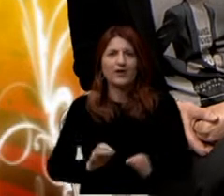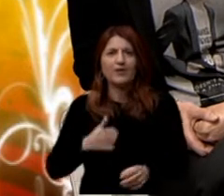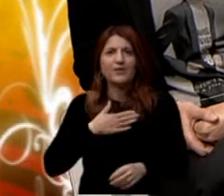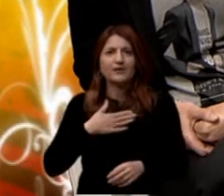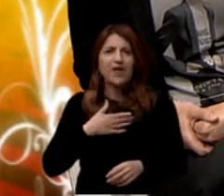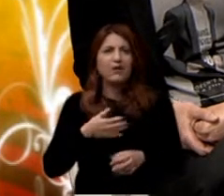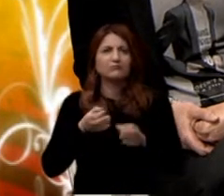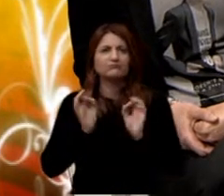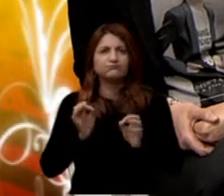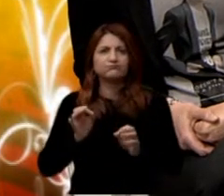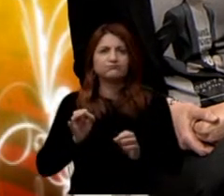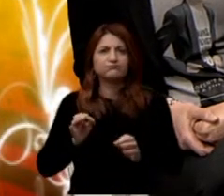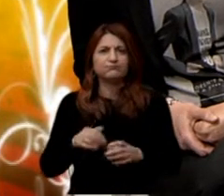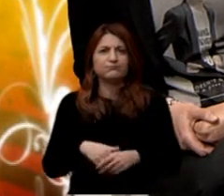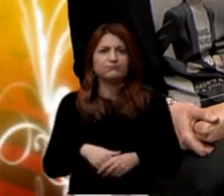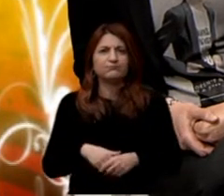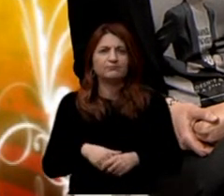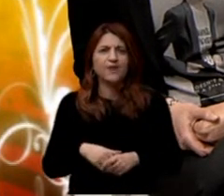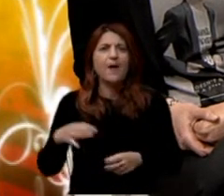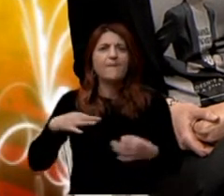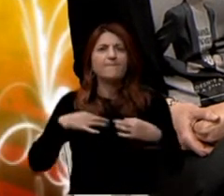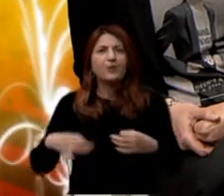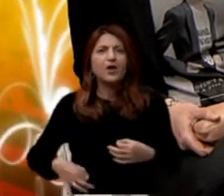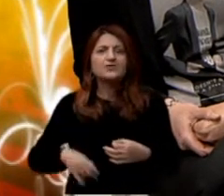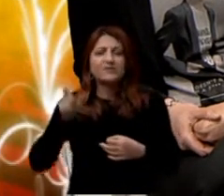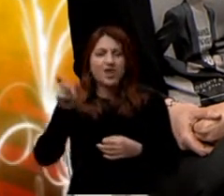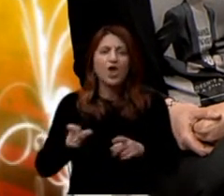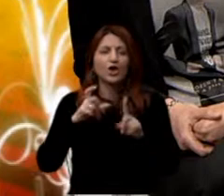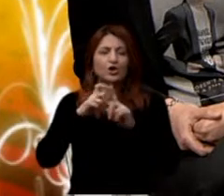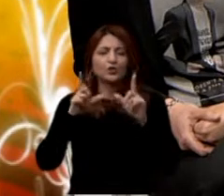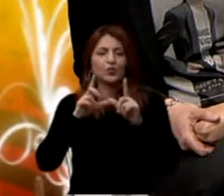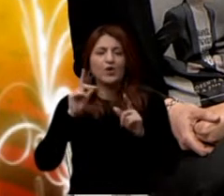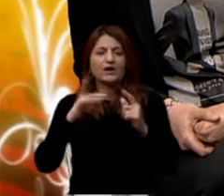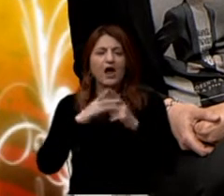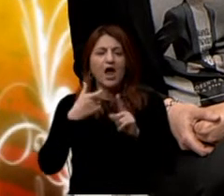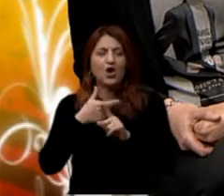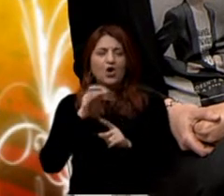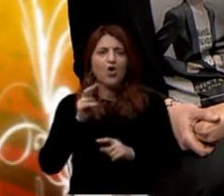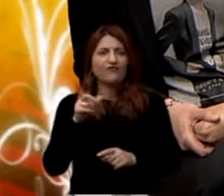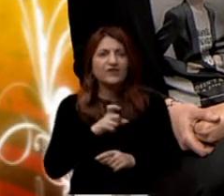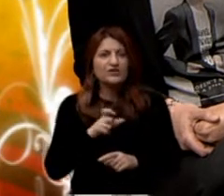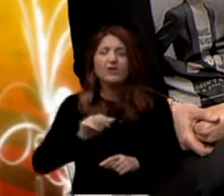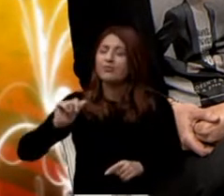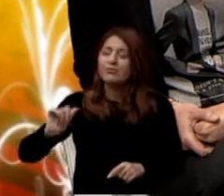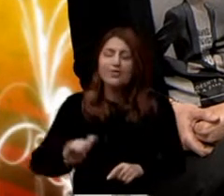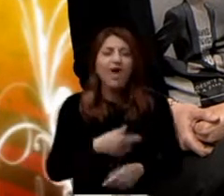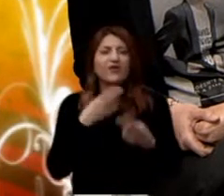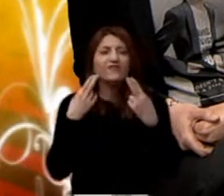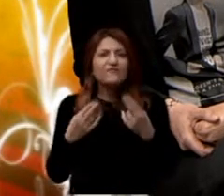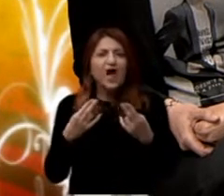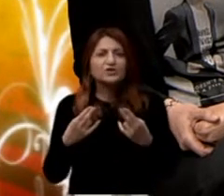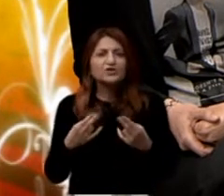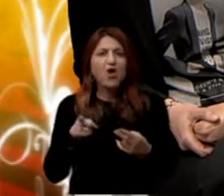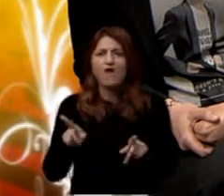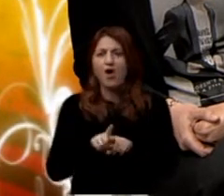našeg eksperta. Tako je. Profesora Durakovića. Znači, najbitnije, znači, sa